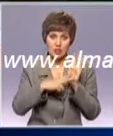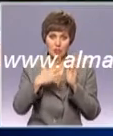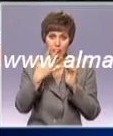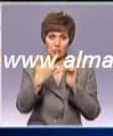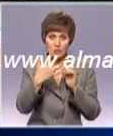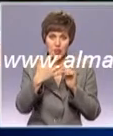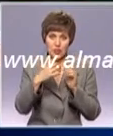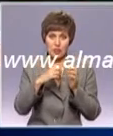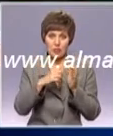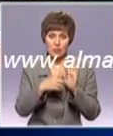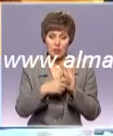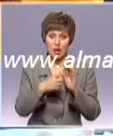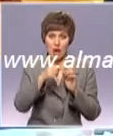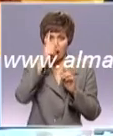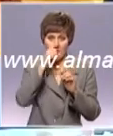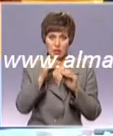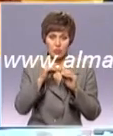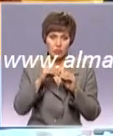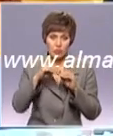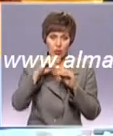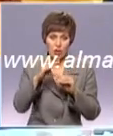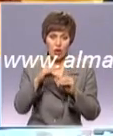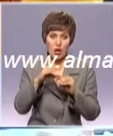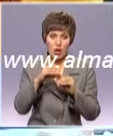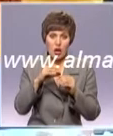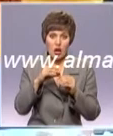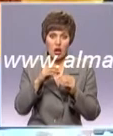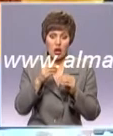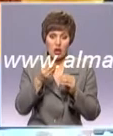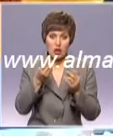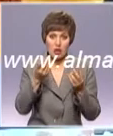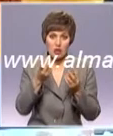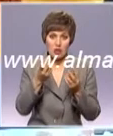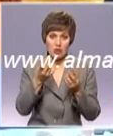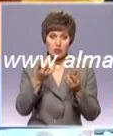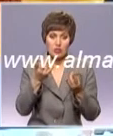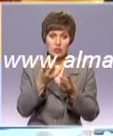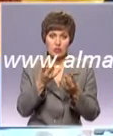Ол айына төлеген ақша несі, қаржысы несіне де келеді.